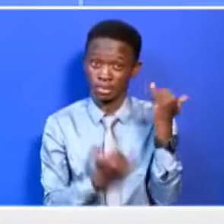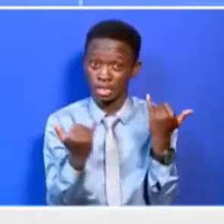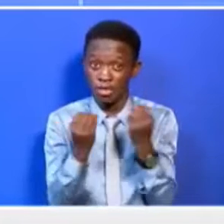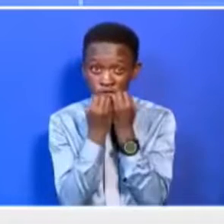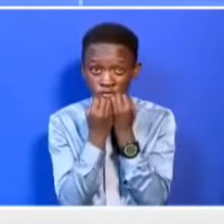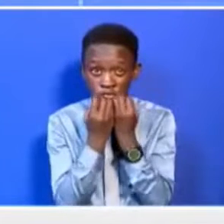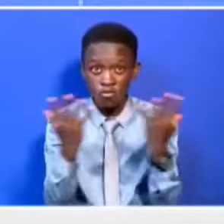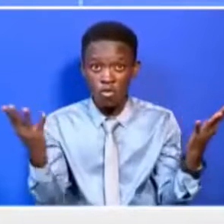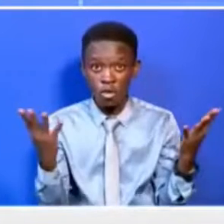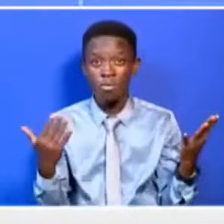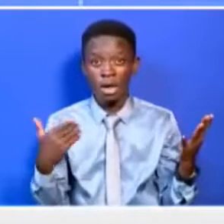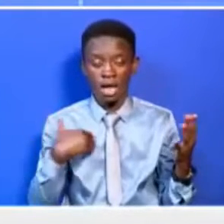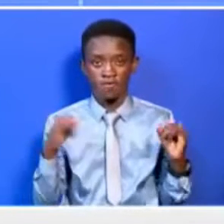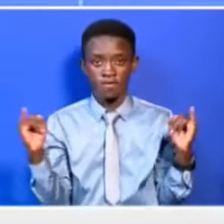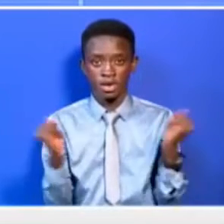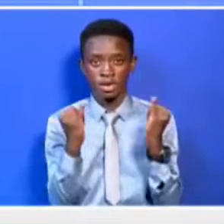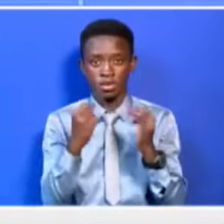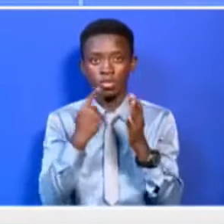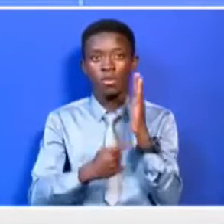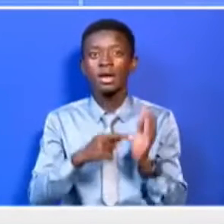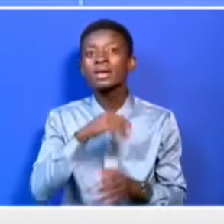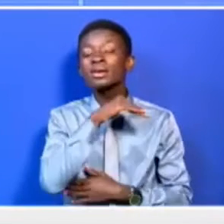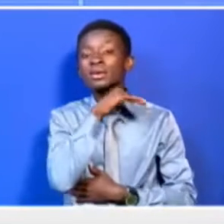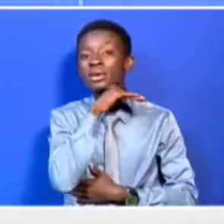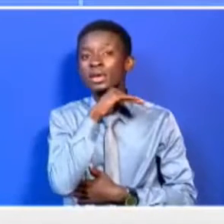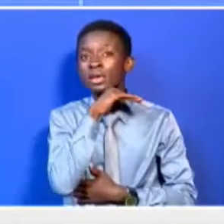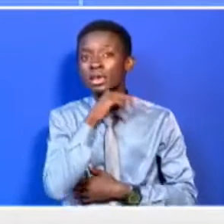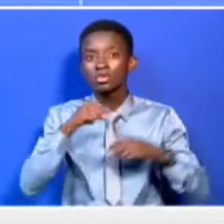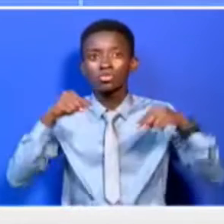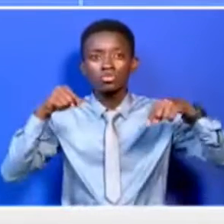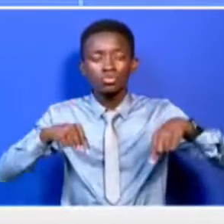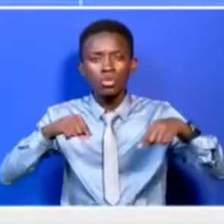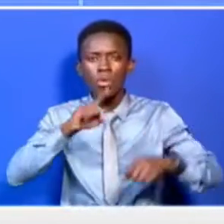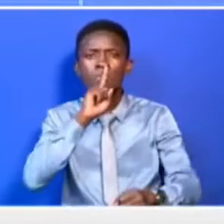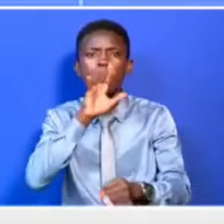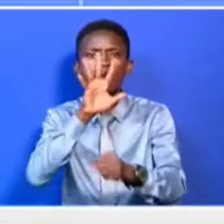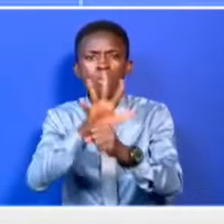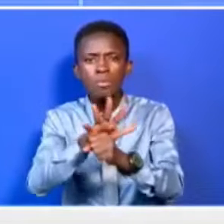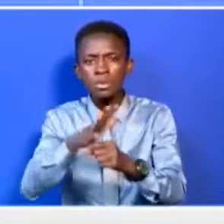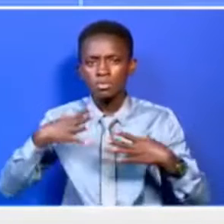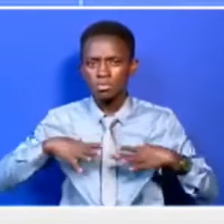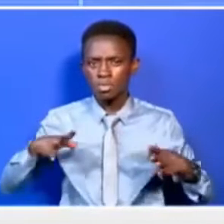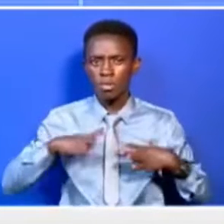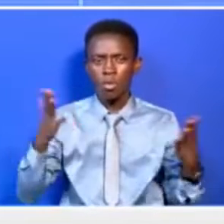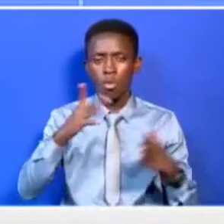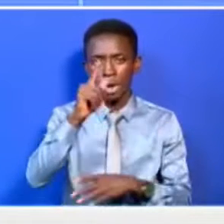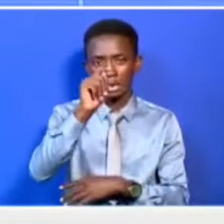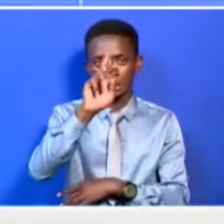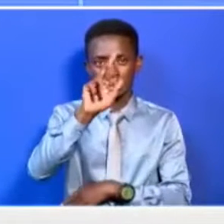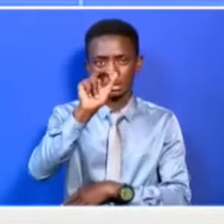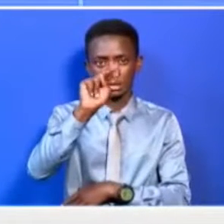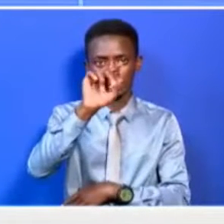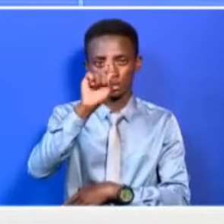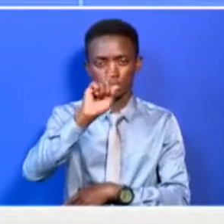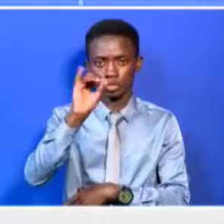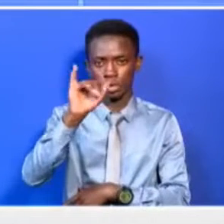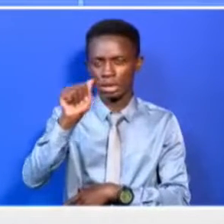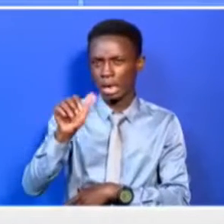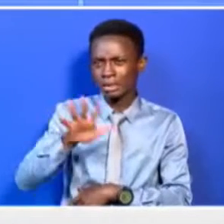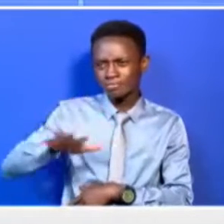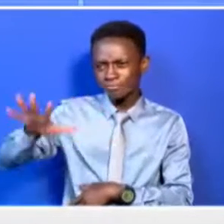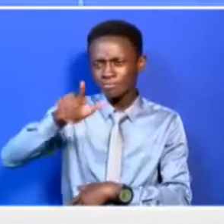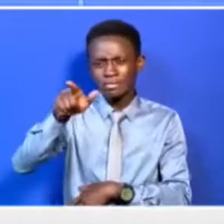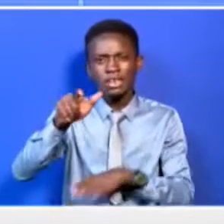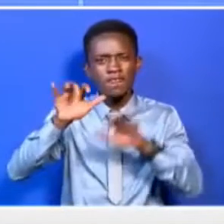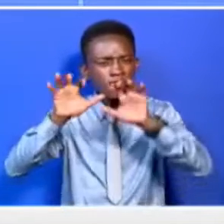kumbuka taarifa kwa ikiwa ni kinara wa ODM Raila Odinga amewaahidi wakazi wa Trans Nzoia kubadili taswira ya kilimo akisema kwa